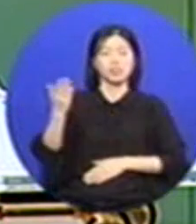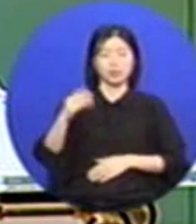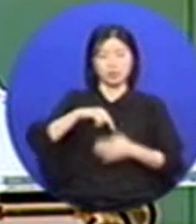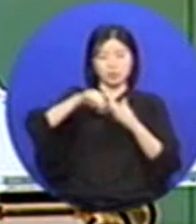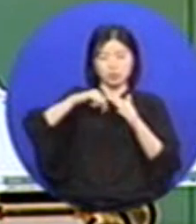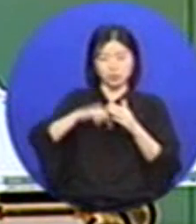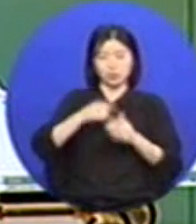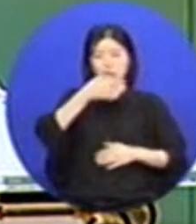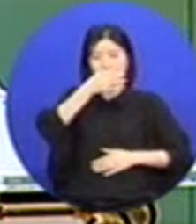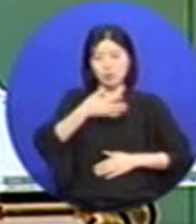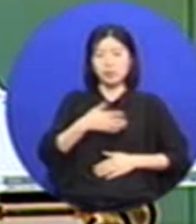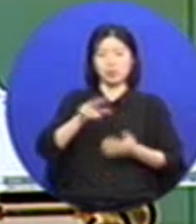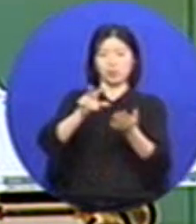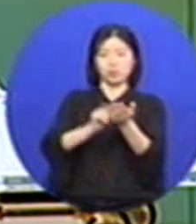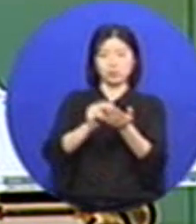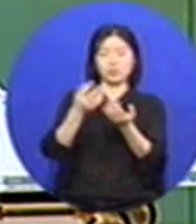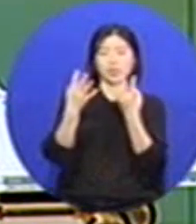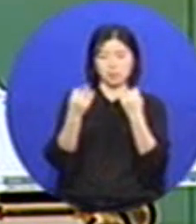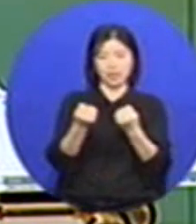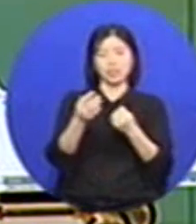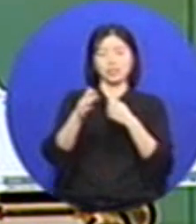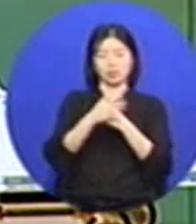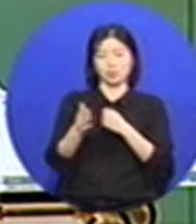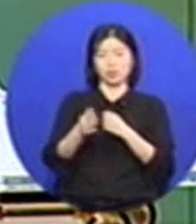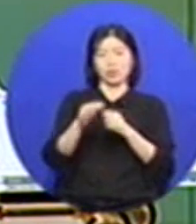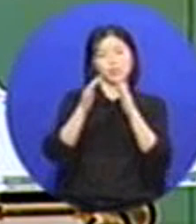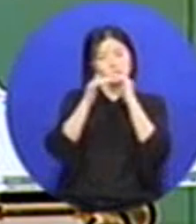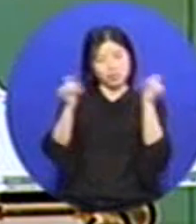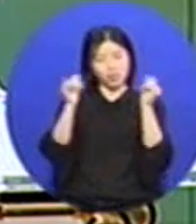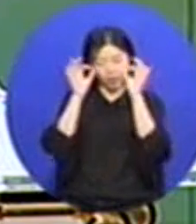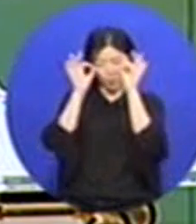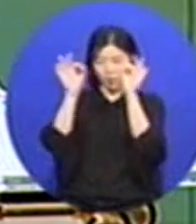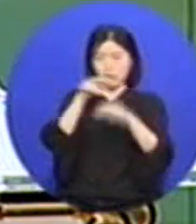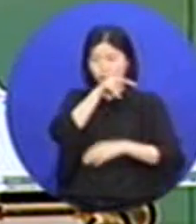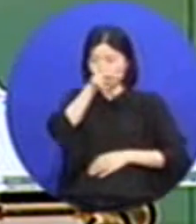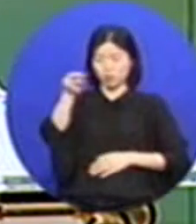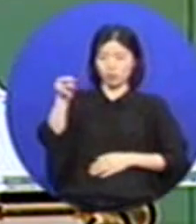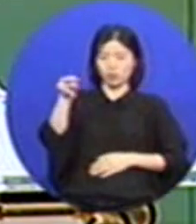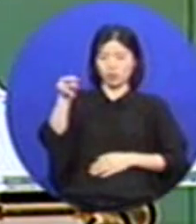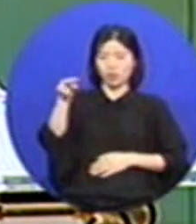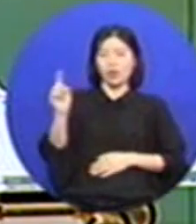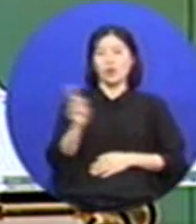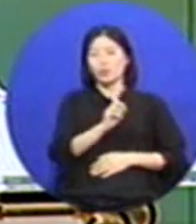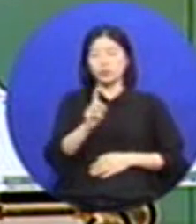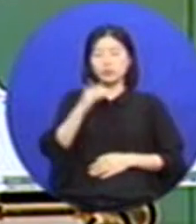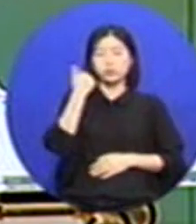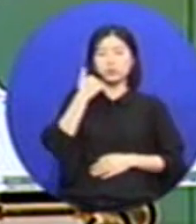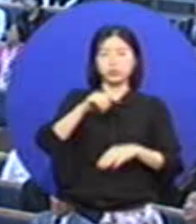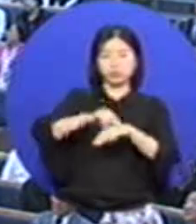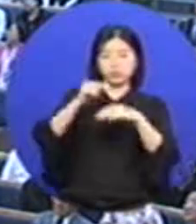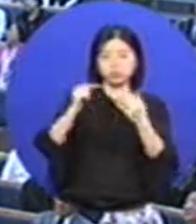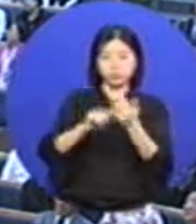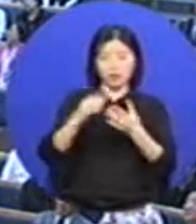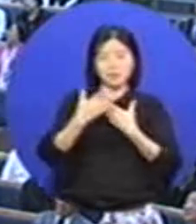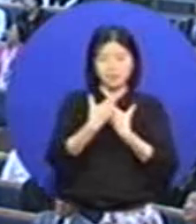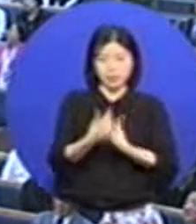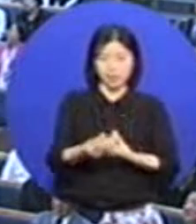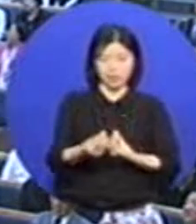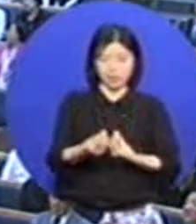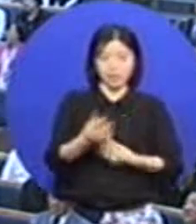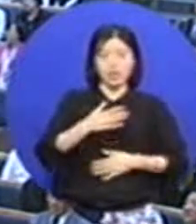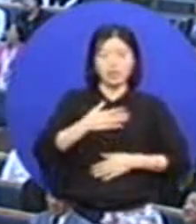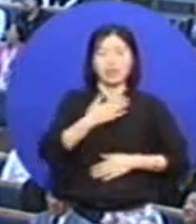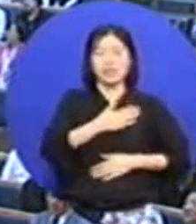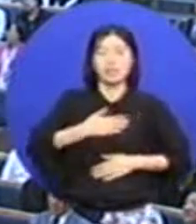문제 많고 그런 분들이 더 라고 그건 도대체 누구에게 만 편안하게 내